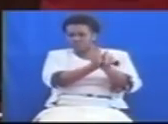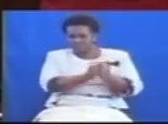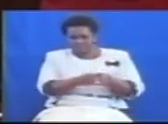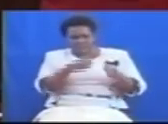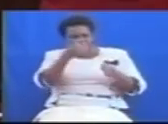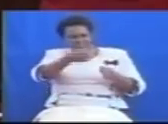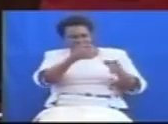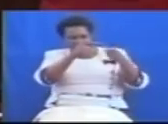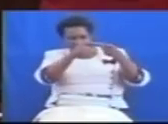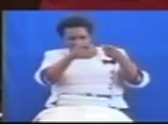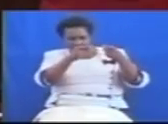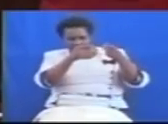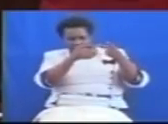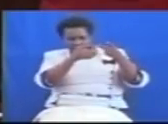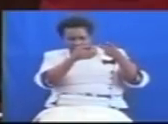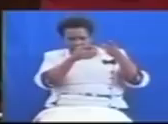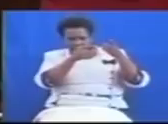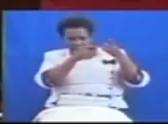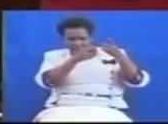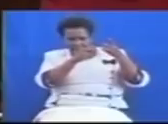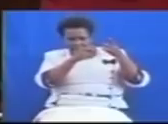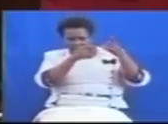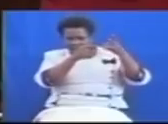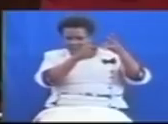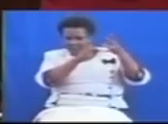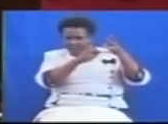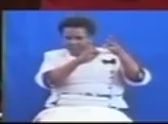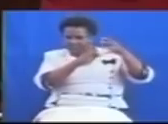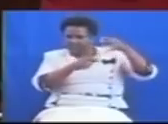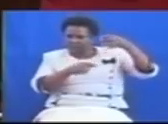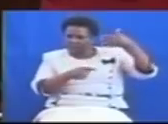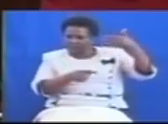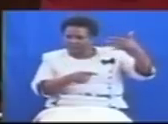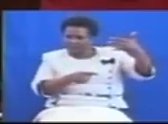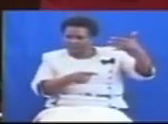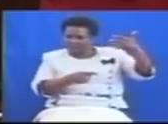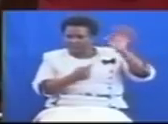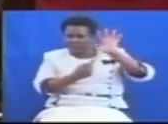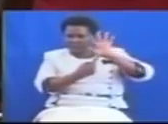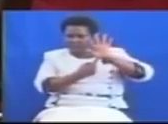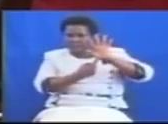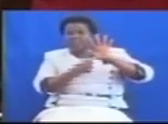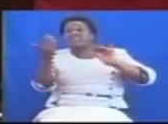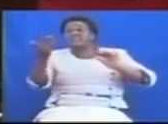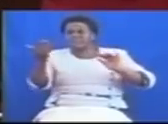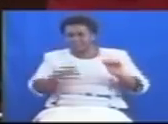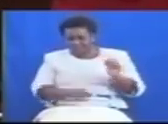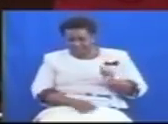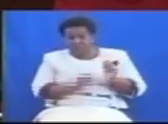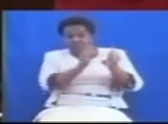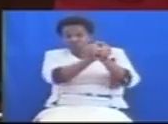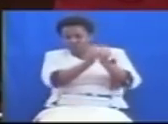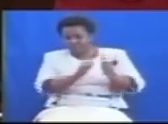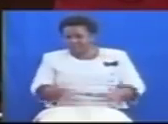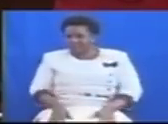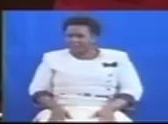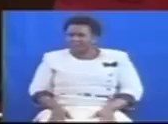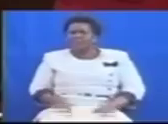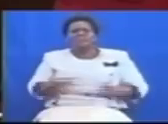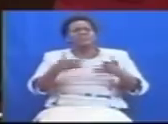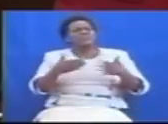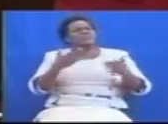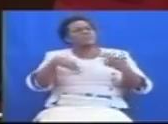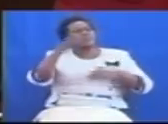Mgongolo, Makomelo, Chagana, Imalanguzu, Mamakona na vijiji vingine. Basi nauliza milini